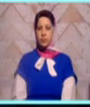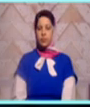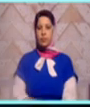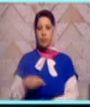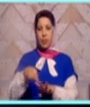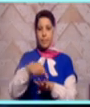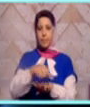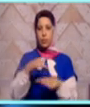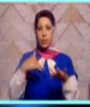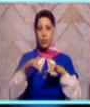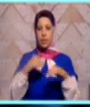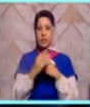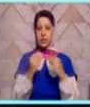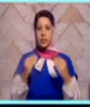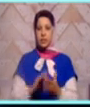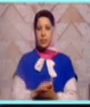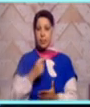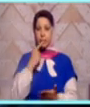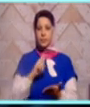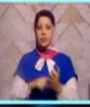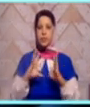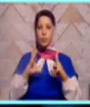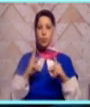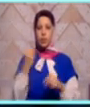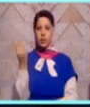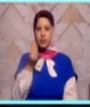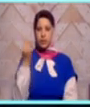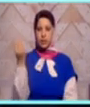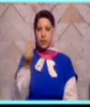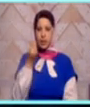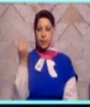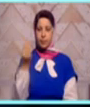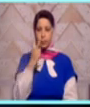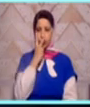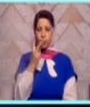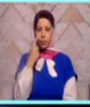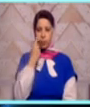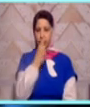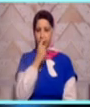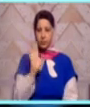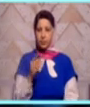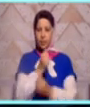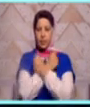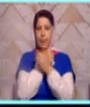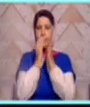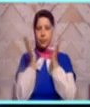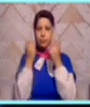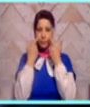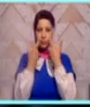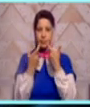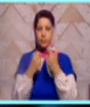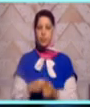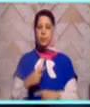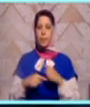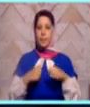ده بيأكد ولكن بيتم يعني تطوير الطريق الدائري والرؤية البصرية يعني تم من خلال الاجتماع. طبعا رئيس مجلس